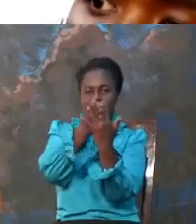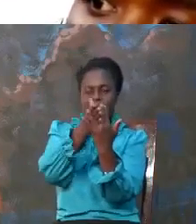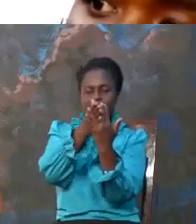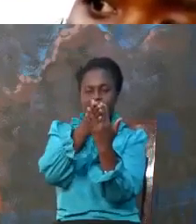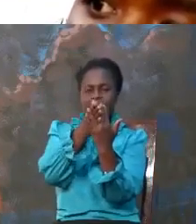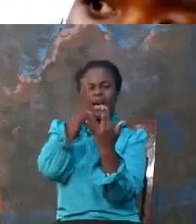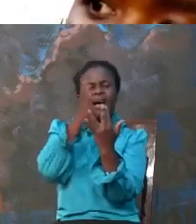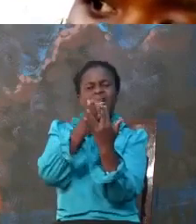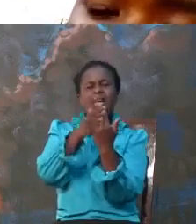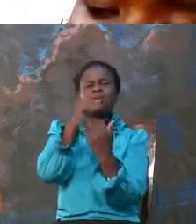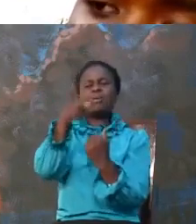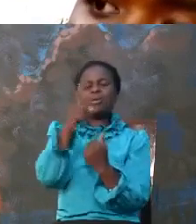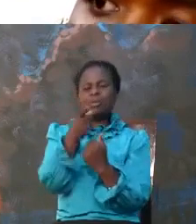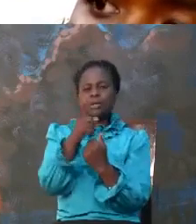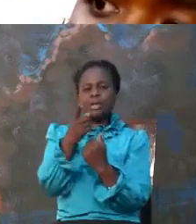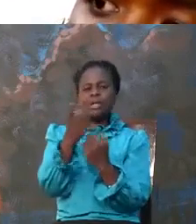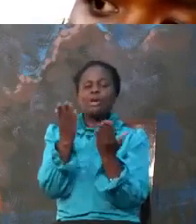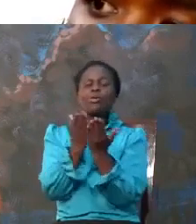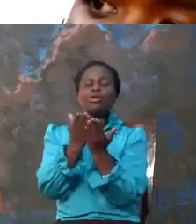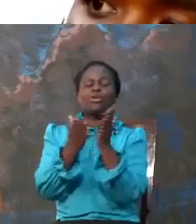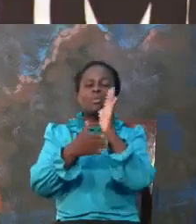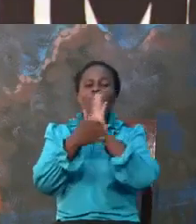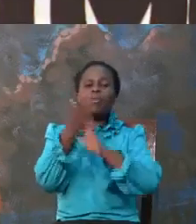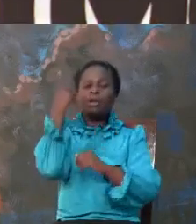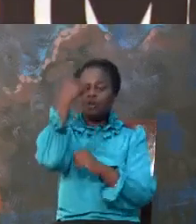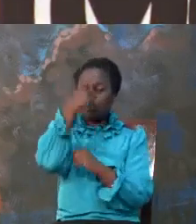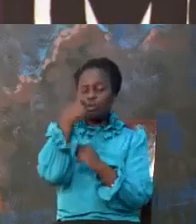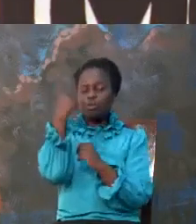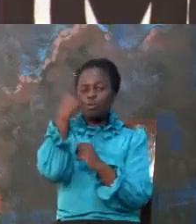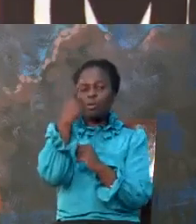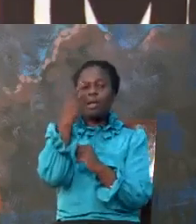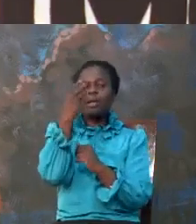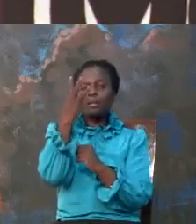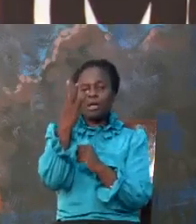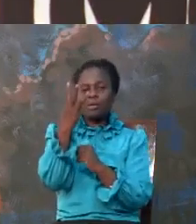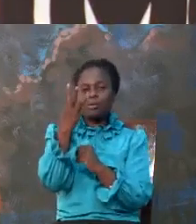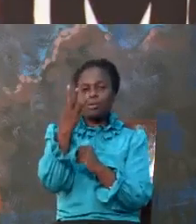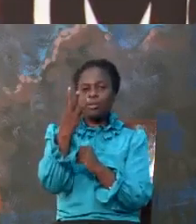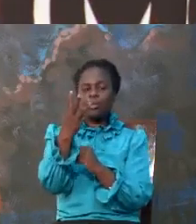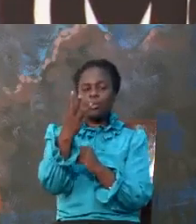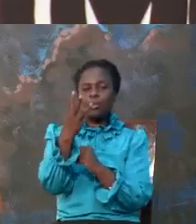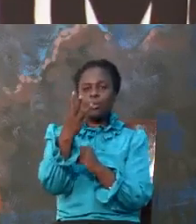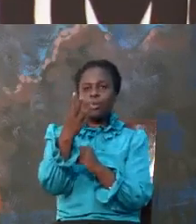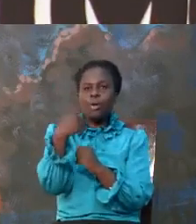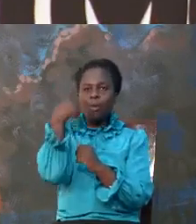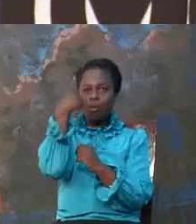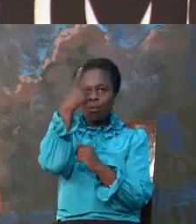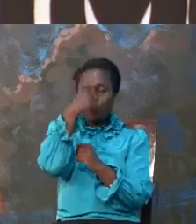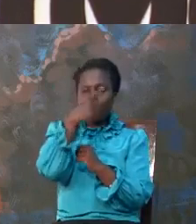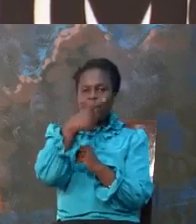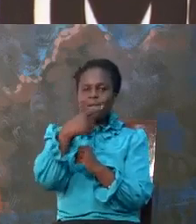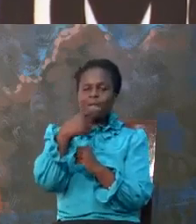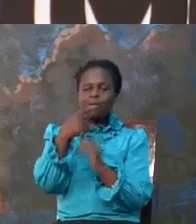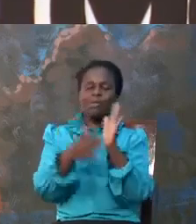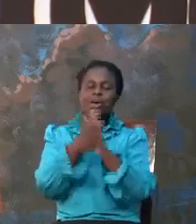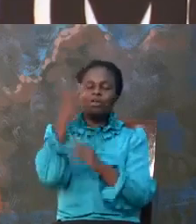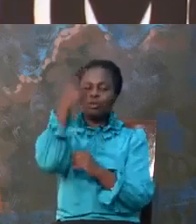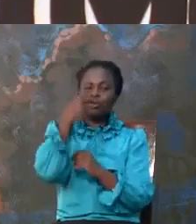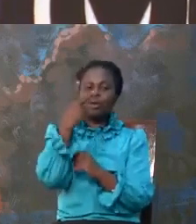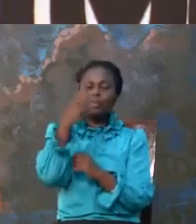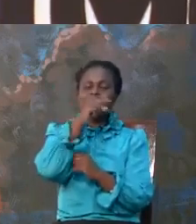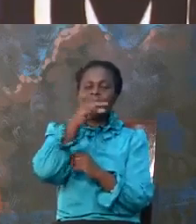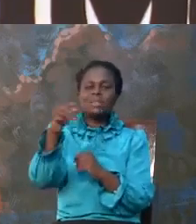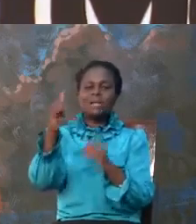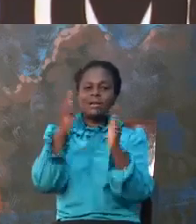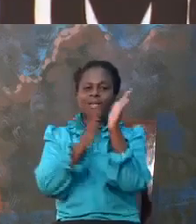katikati kwa kuna nini? Ukisoma katika Mwanzo sura ile ya tatu, Mwanzo sura ile ya pili na mstari wa tisa, ni